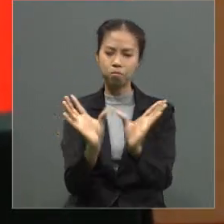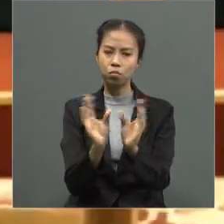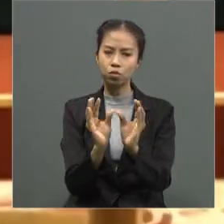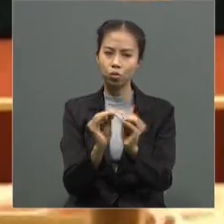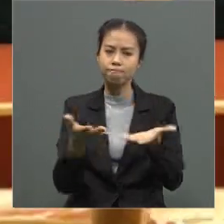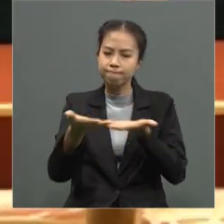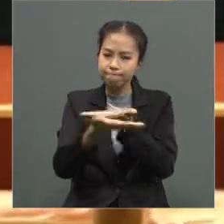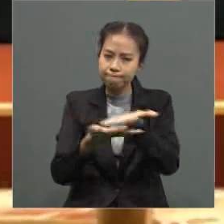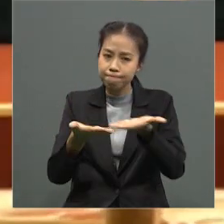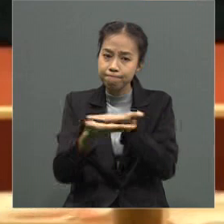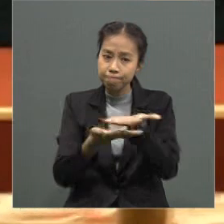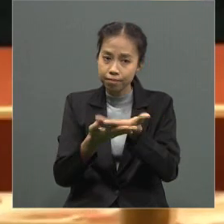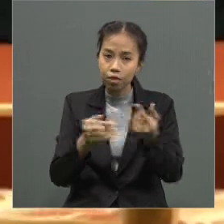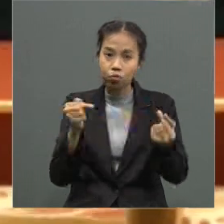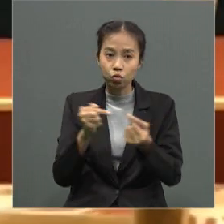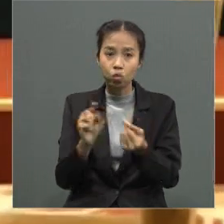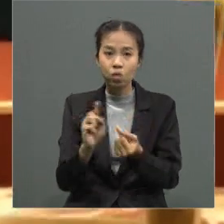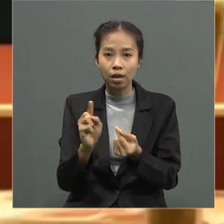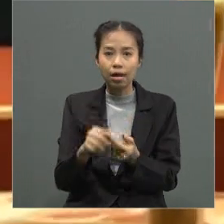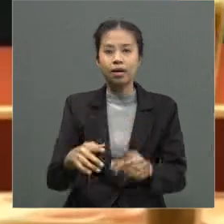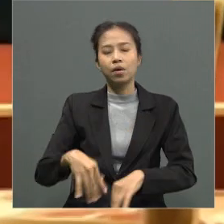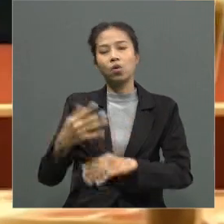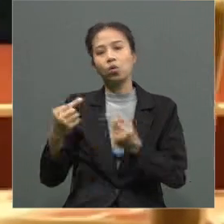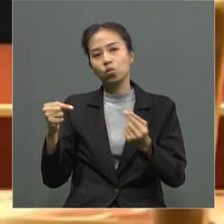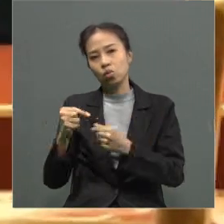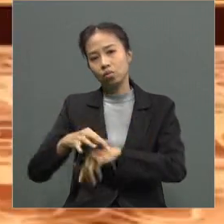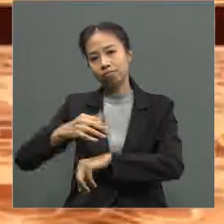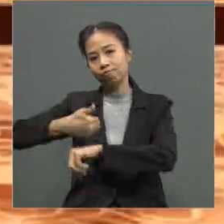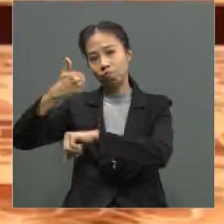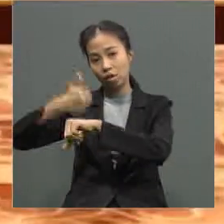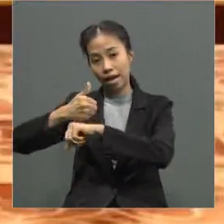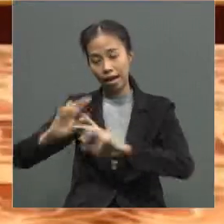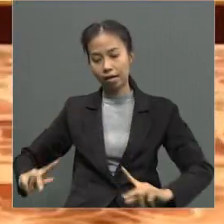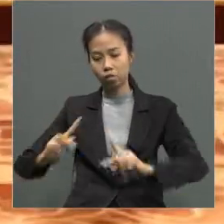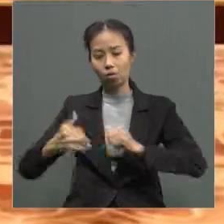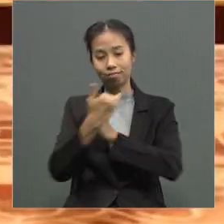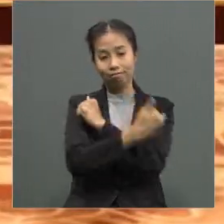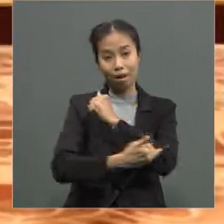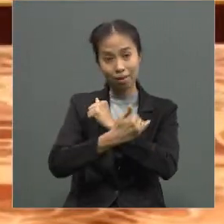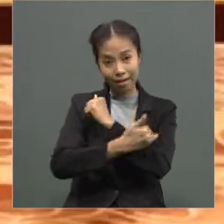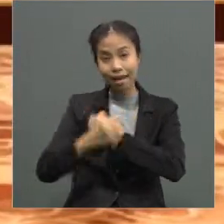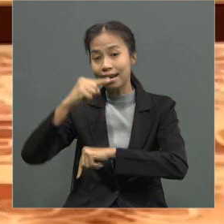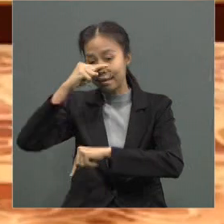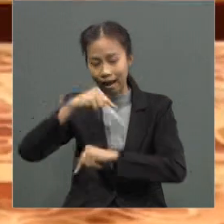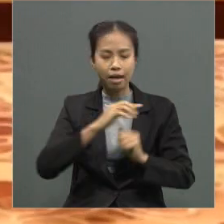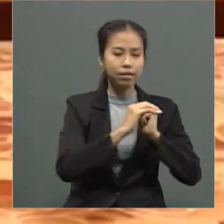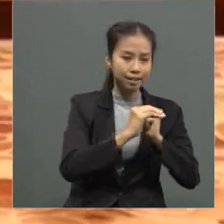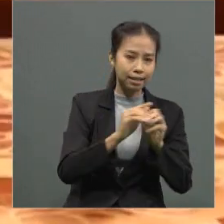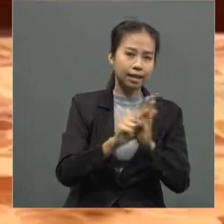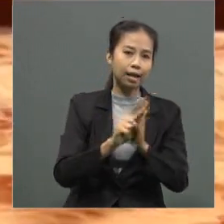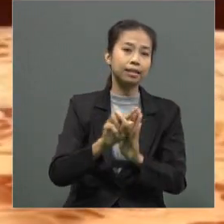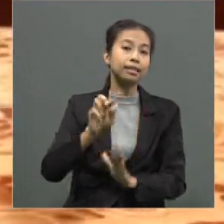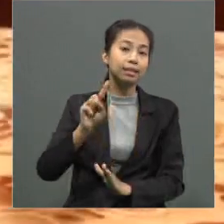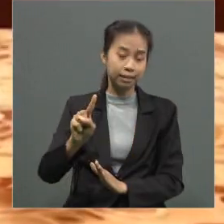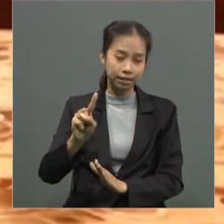หารือระหว่างรัฐมนตรีว่าการกระทรวงการต่างประเทศไทยและจีนครั้งที่ 1ที่กระทรวงการต่างประเทศและ 29